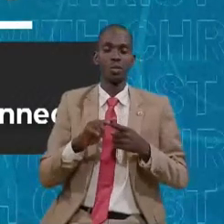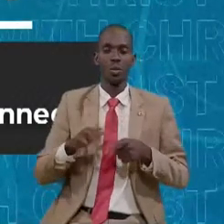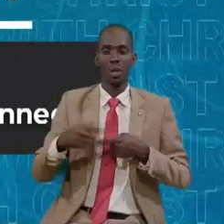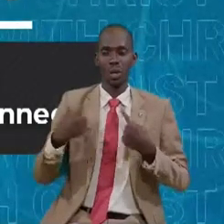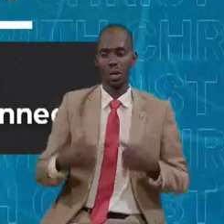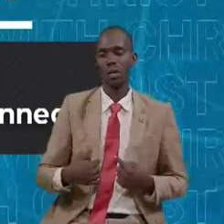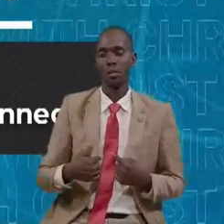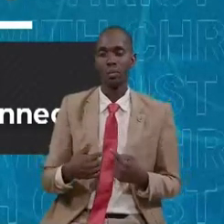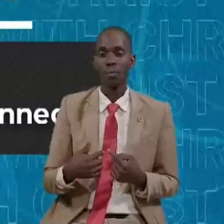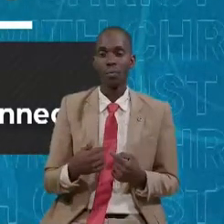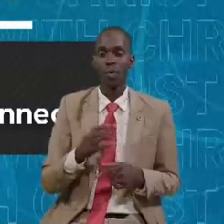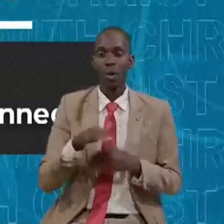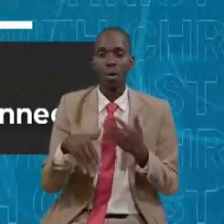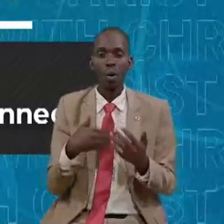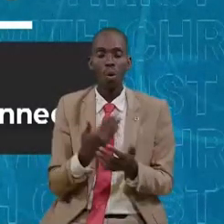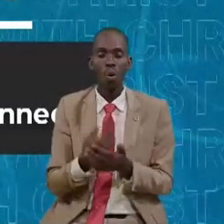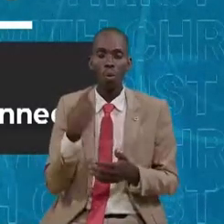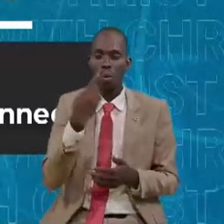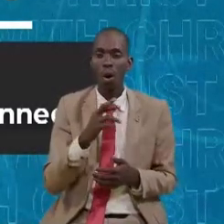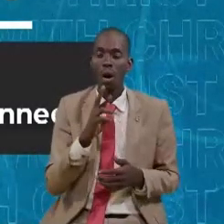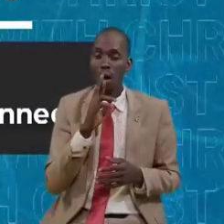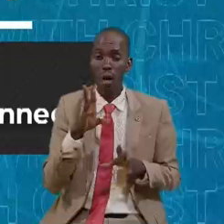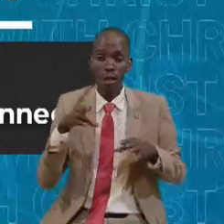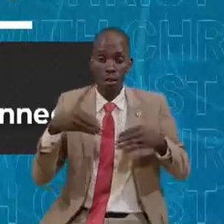Tous ceux qui ont donné leur vie au Seigneur